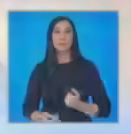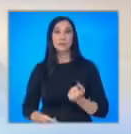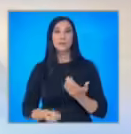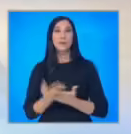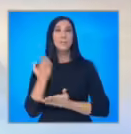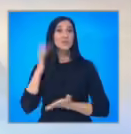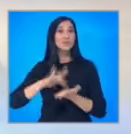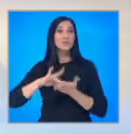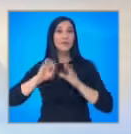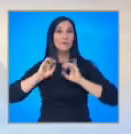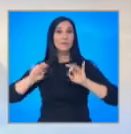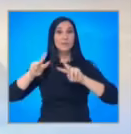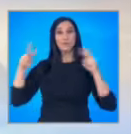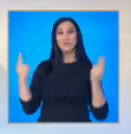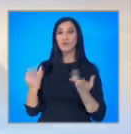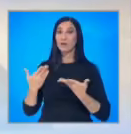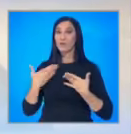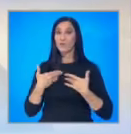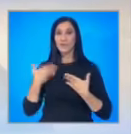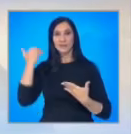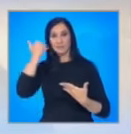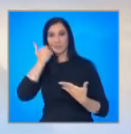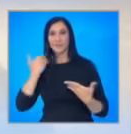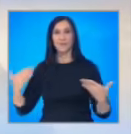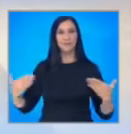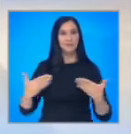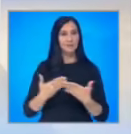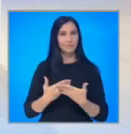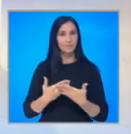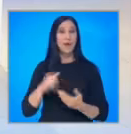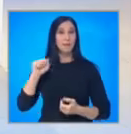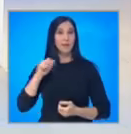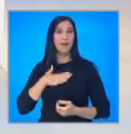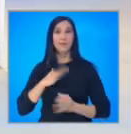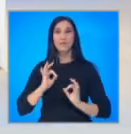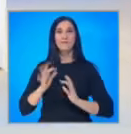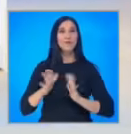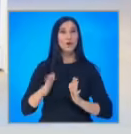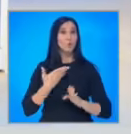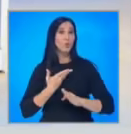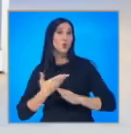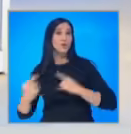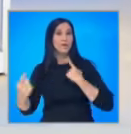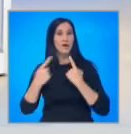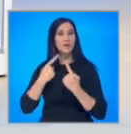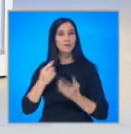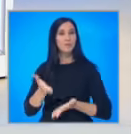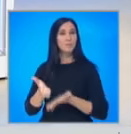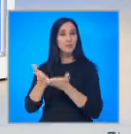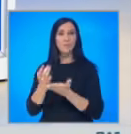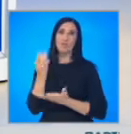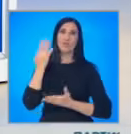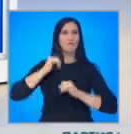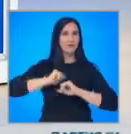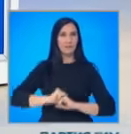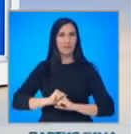Започва централната емисия по света и у нас. Аз съм Аделина Радева. Аз съм Спас Кьосеф. Добър вечер. Партия Има такъв народ продължава разговорите за подкрепа за